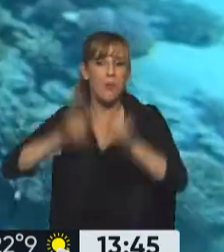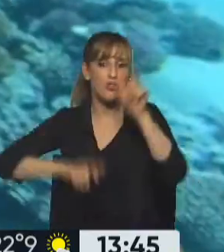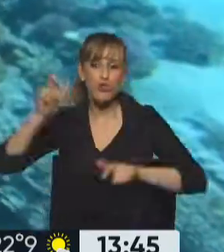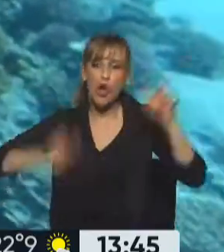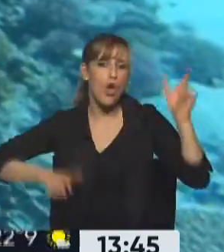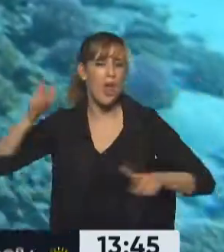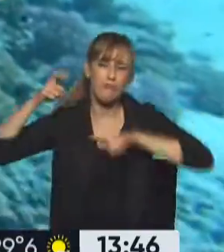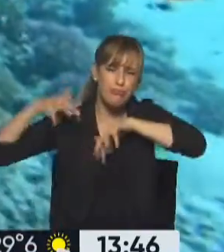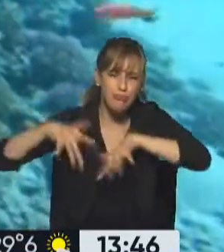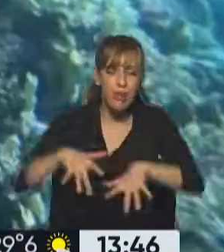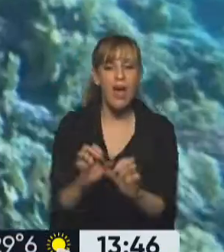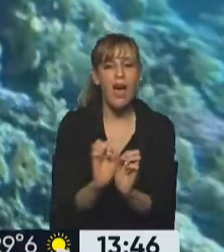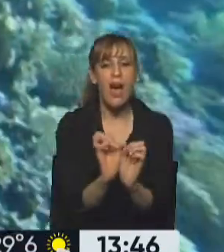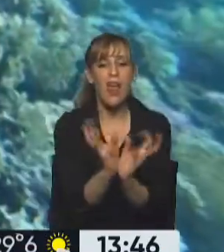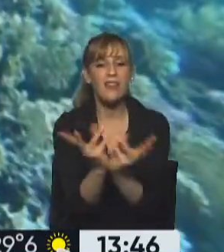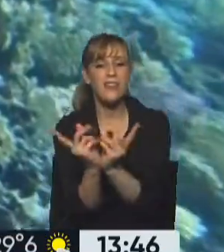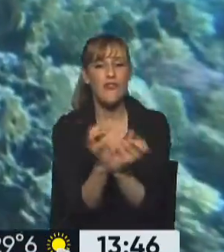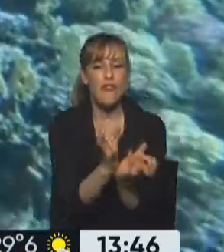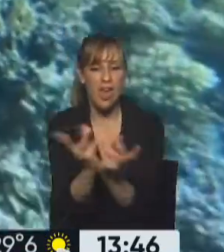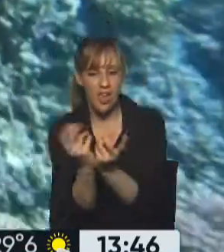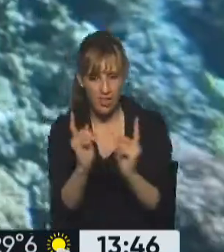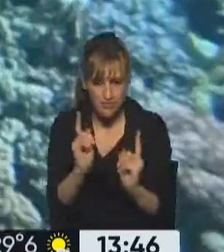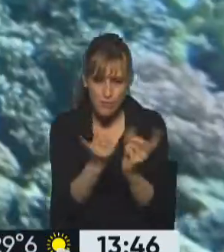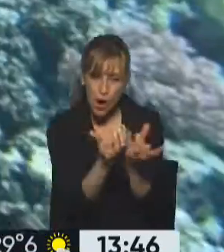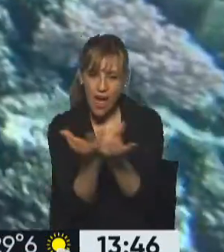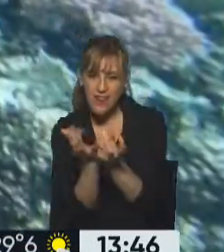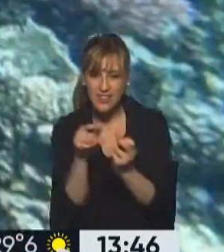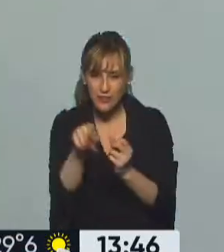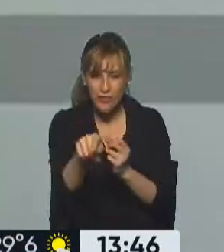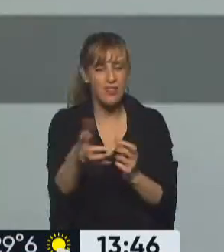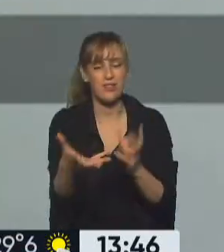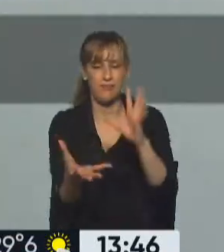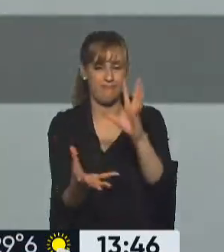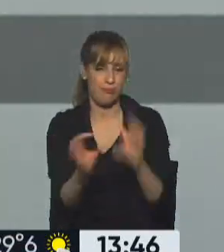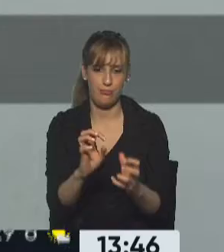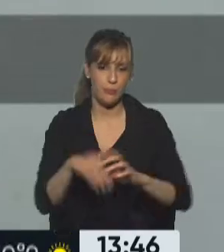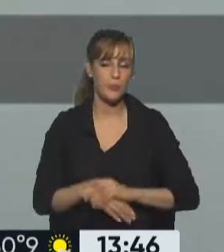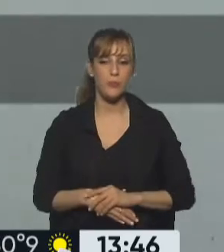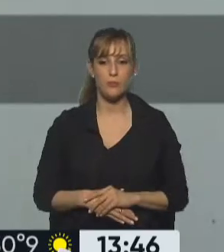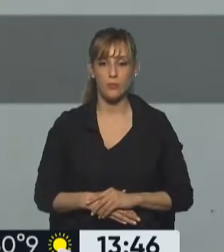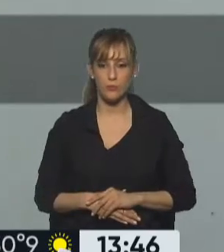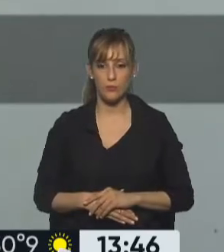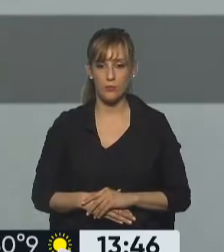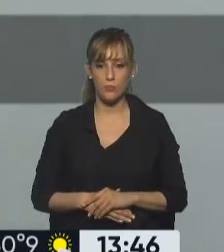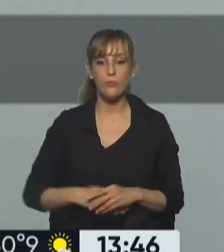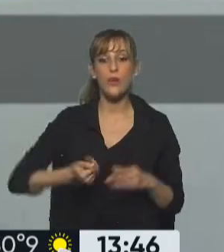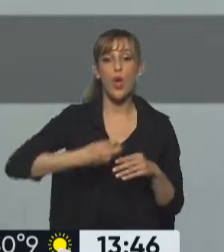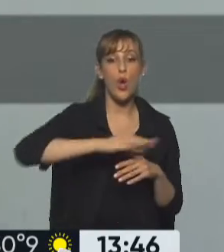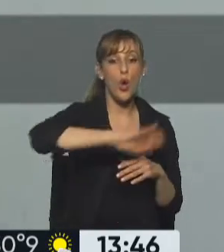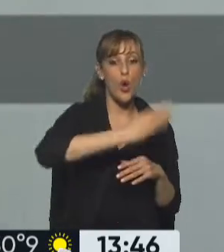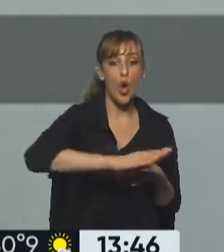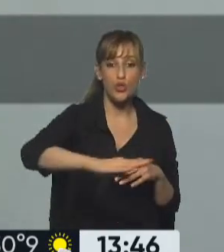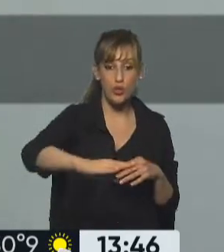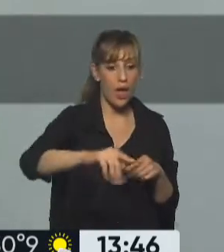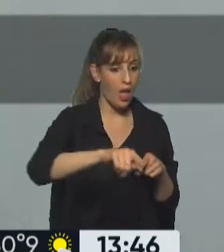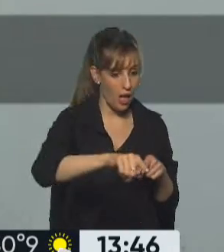arrecifes de coral, que constituyen el 5% de las barreras de coral del mundo. البنى على الساحل أثر جامد جدا. انت